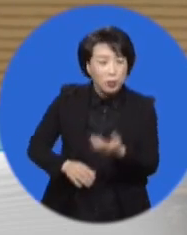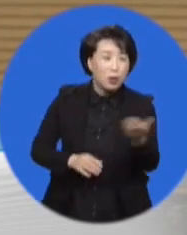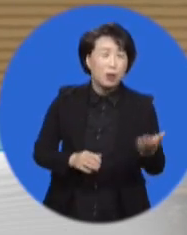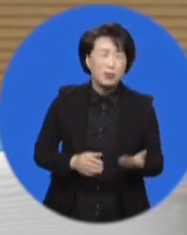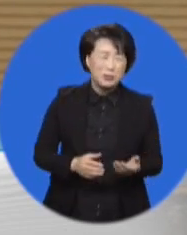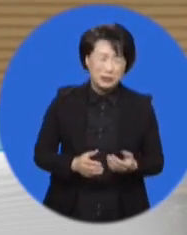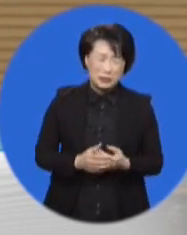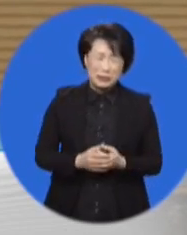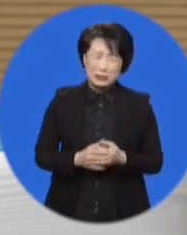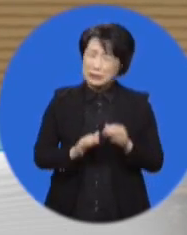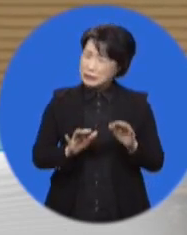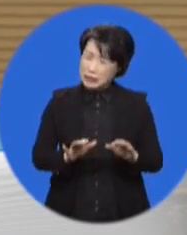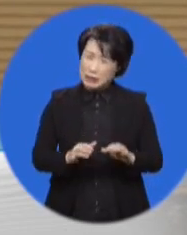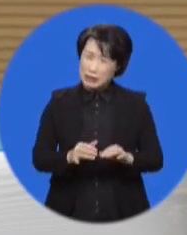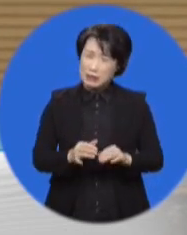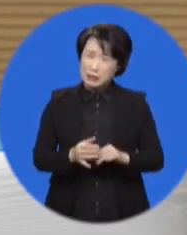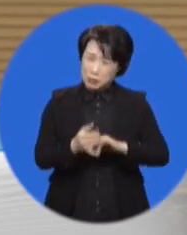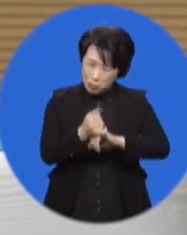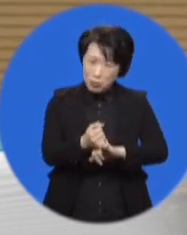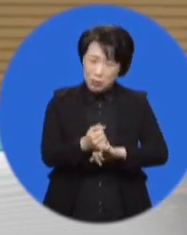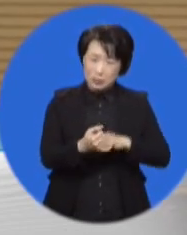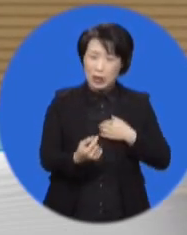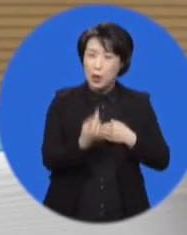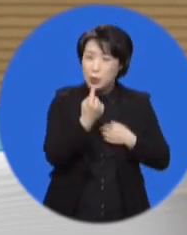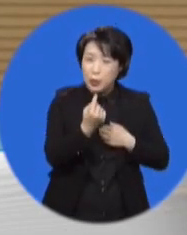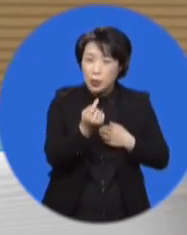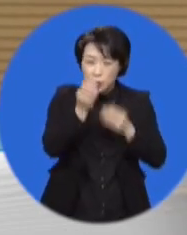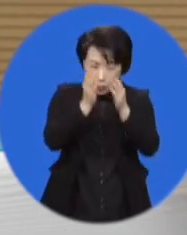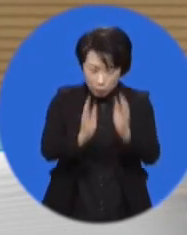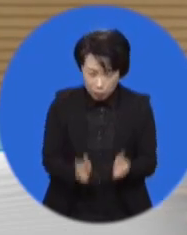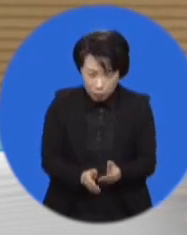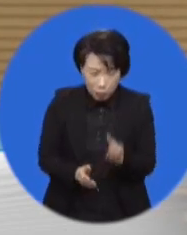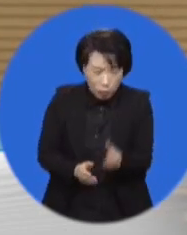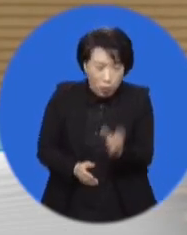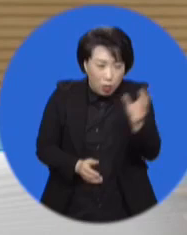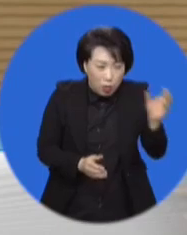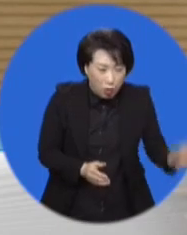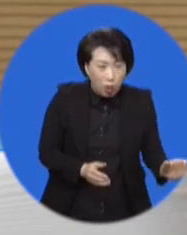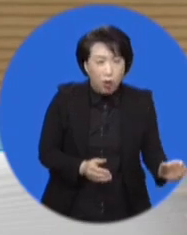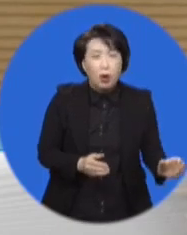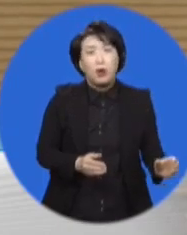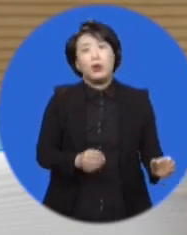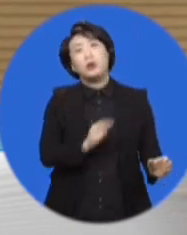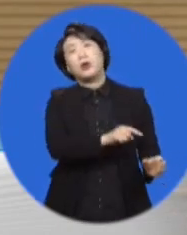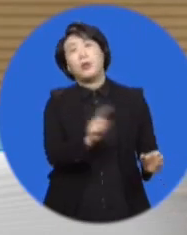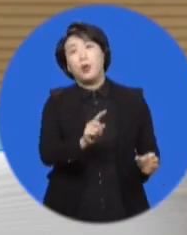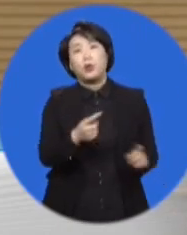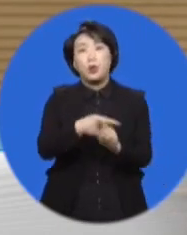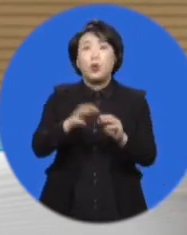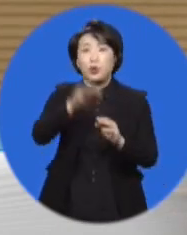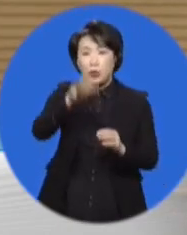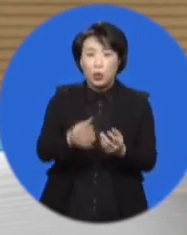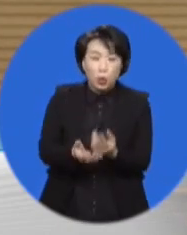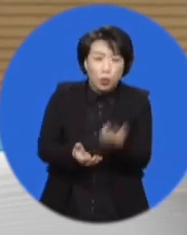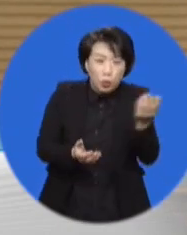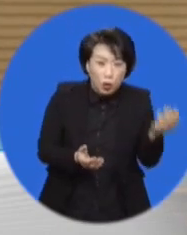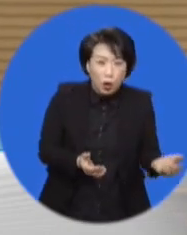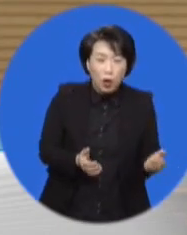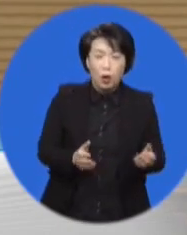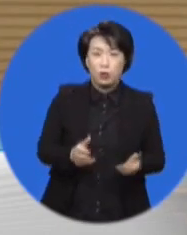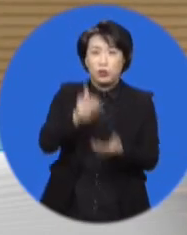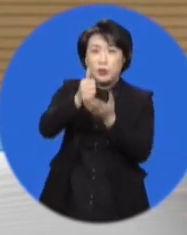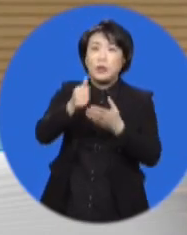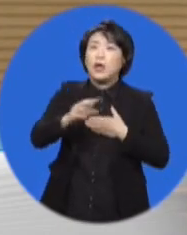이거 반드시 내게서 촛대로 옮기려 했으니 옮긴 촛대가 뭐냐? 교회인데 주님은